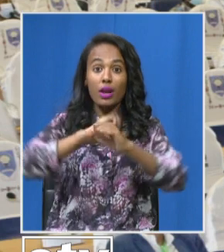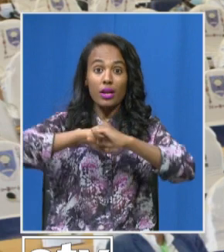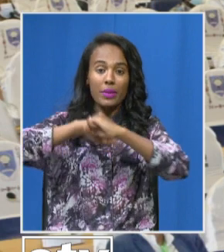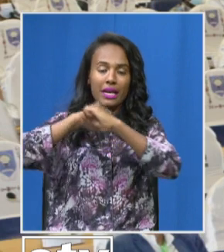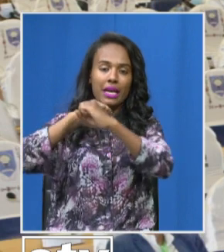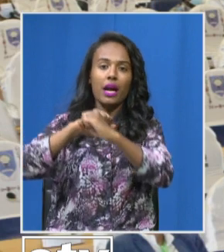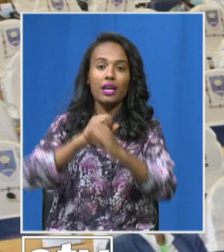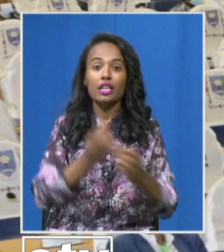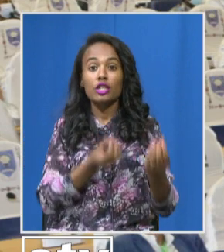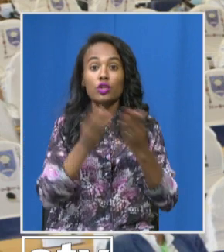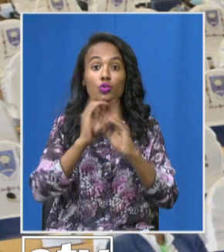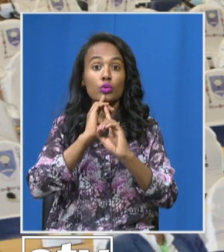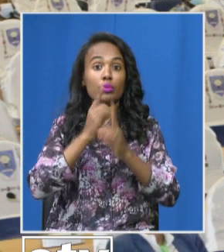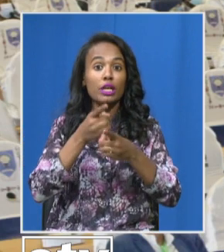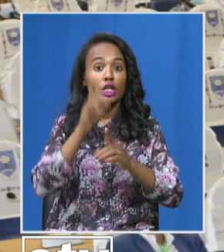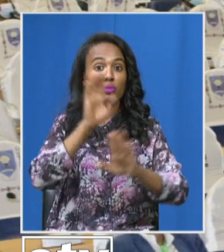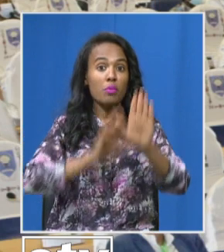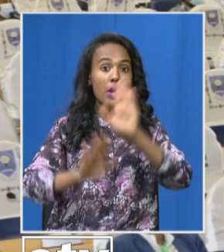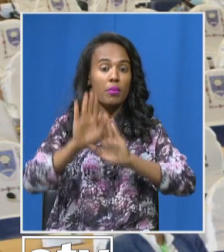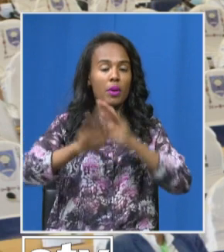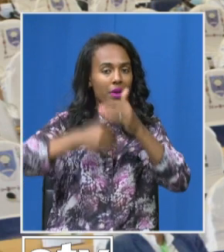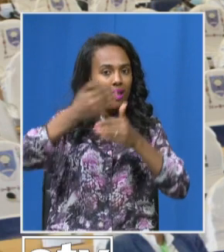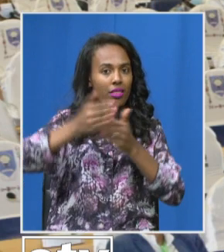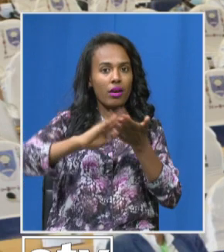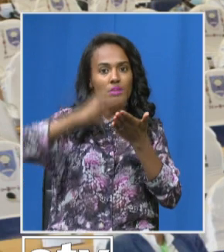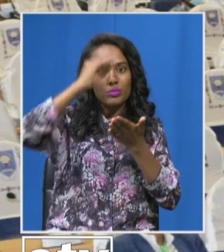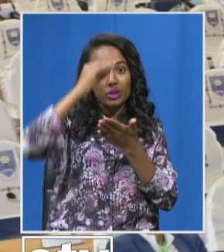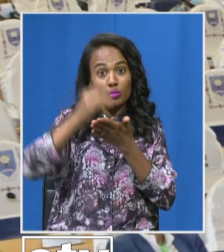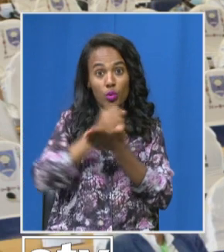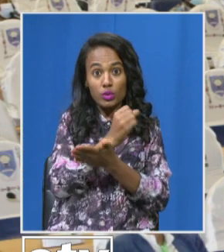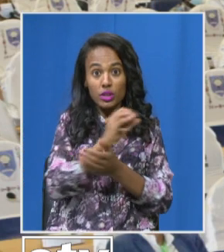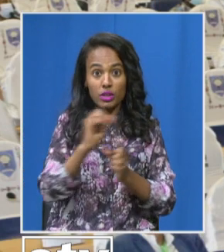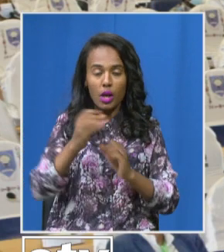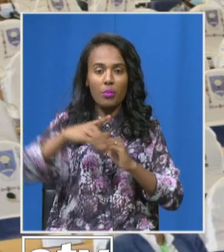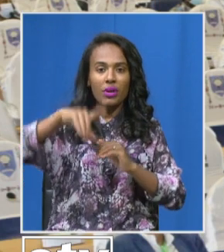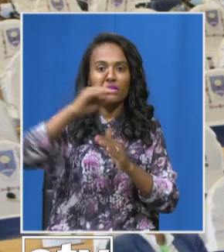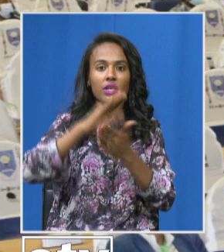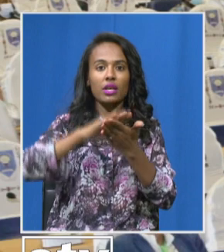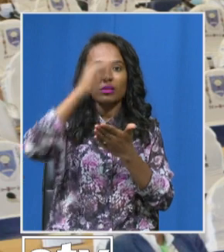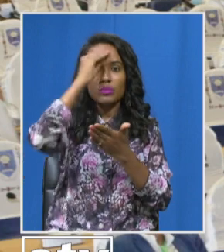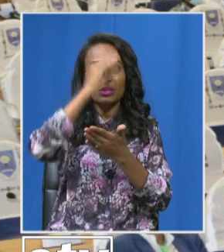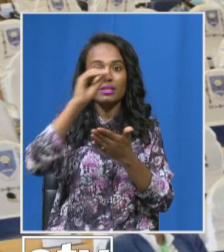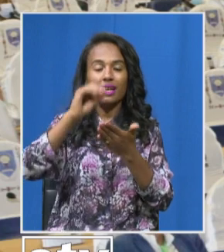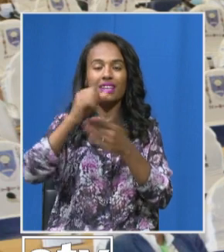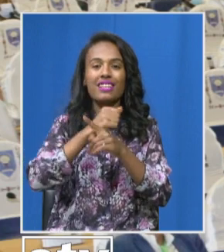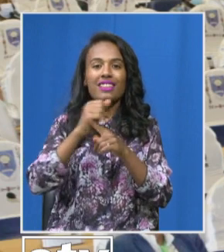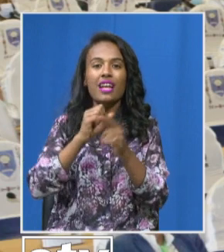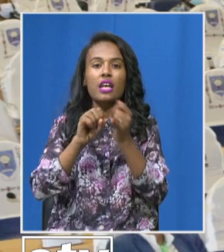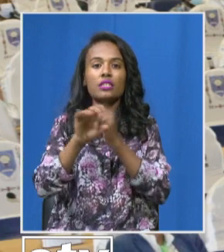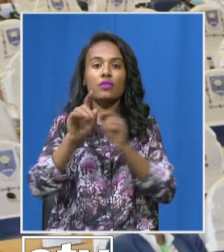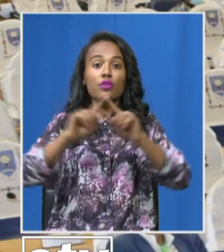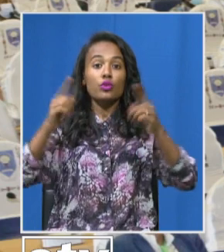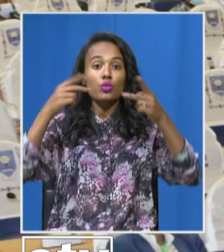ለመከላከል የሰጡትን ምላሽ በመገምገም ቀጣይ ትምህርት መውሰድና በከፍተኛ ትምህርትና ስልጠና ዘርፍ ልዩ